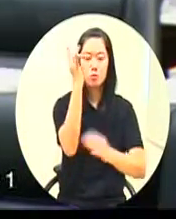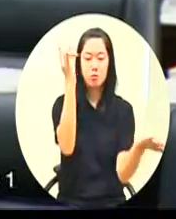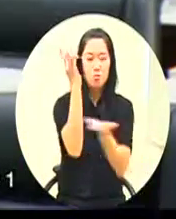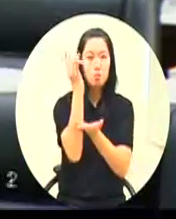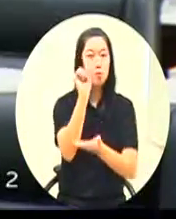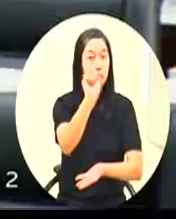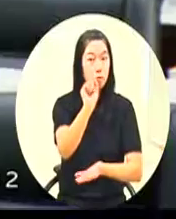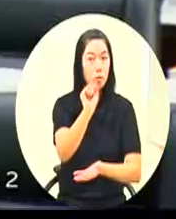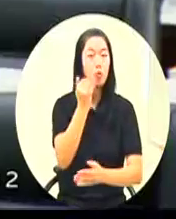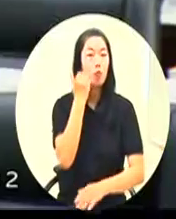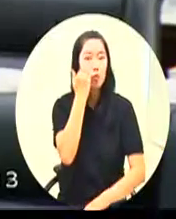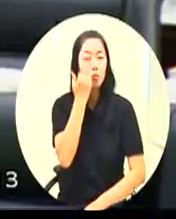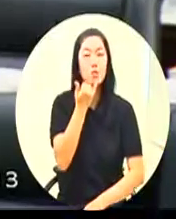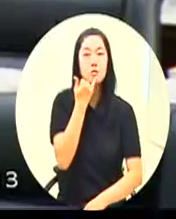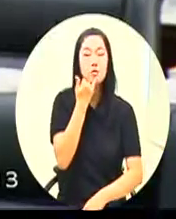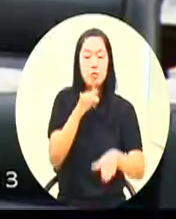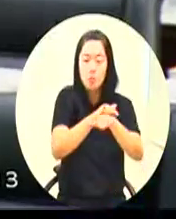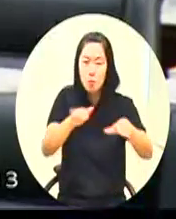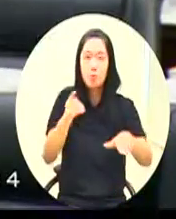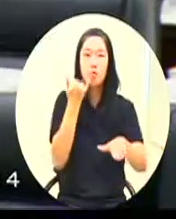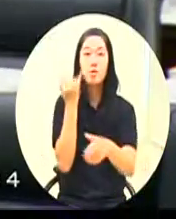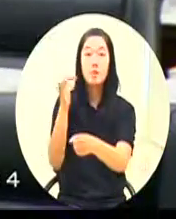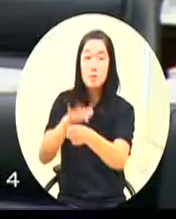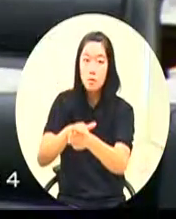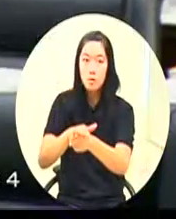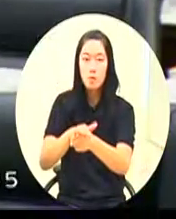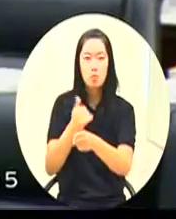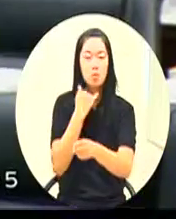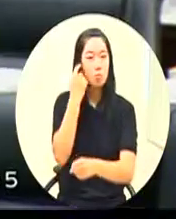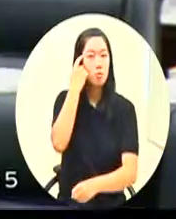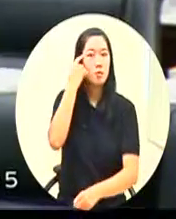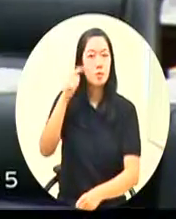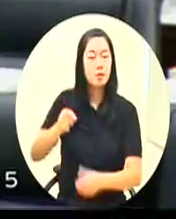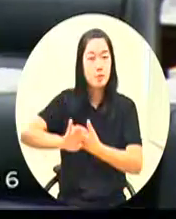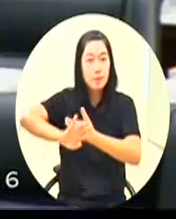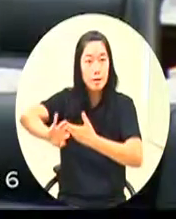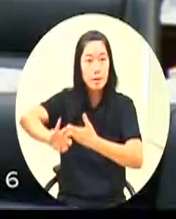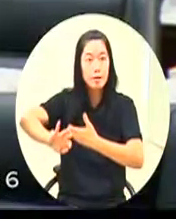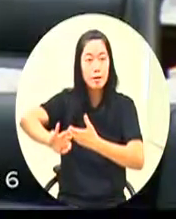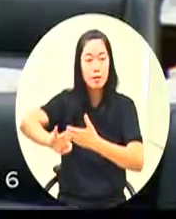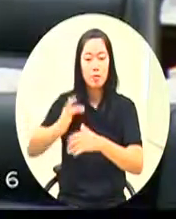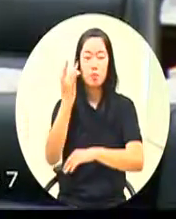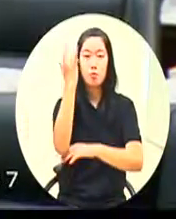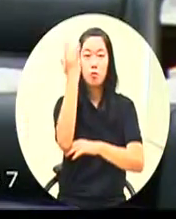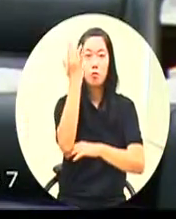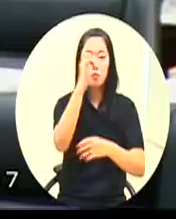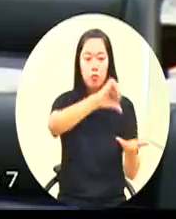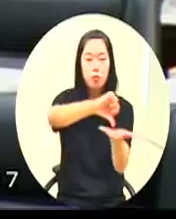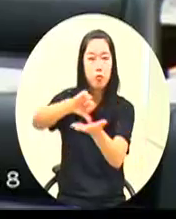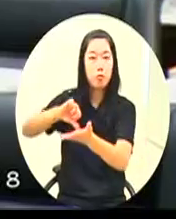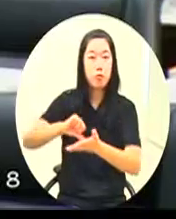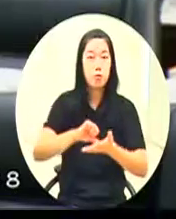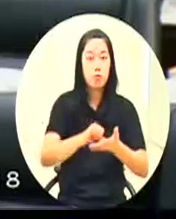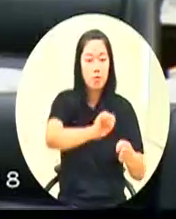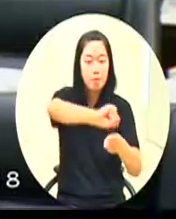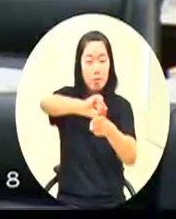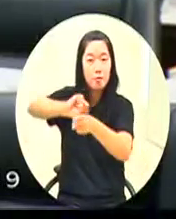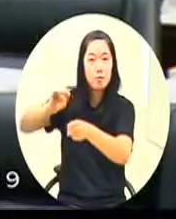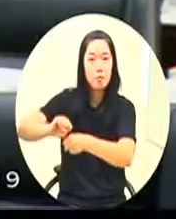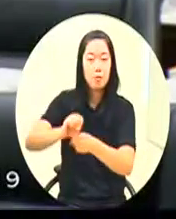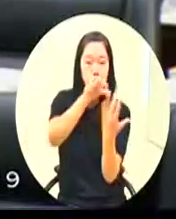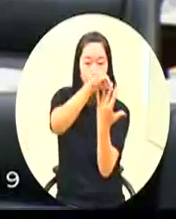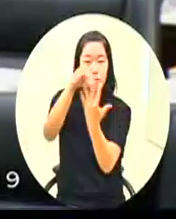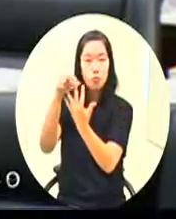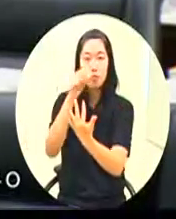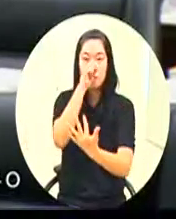它是可以平衡，它是可以补偿的，那我觉得你可以其他地方你旁边树给它多种一点，选择更好的树，